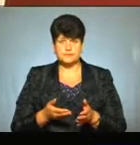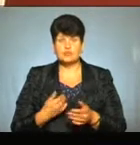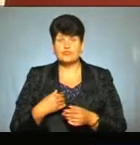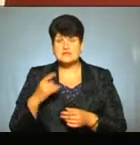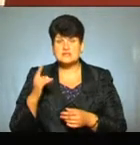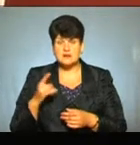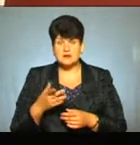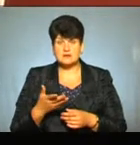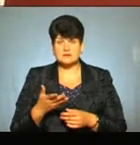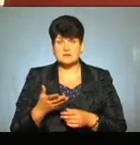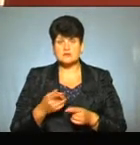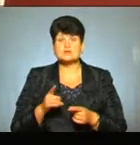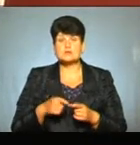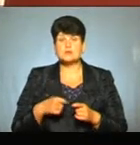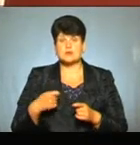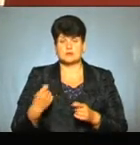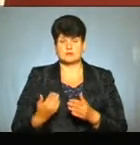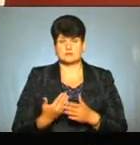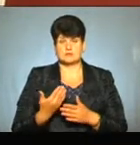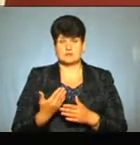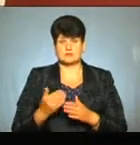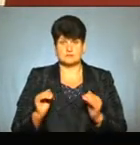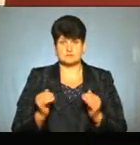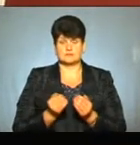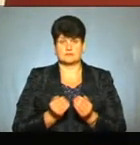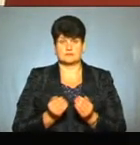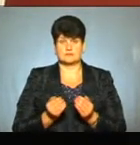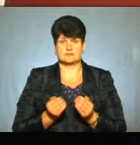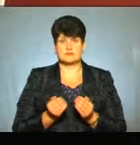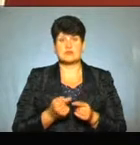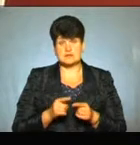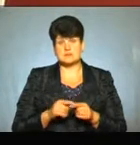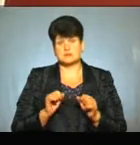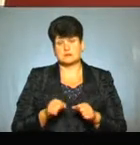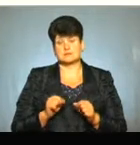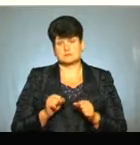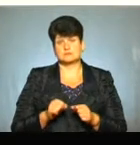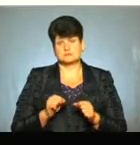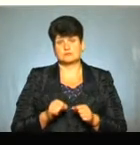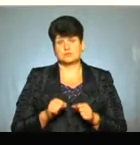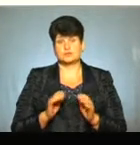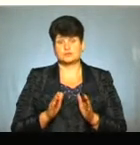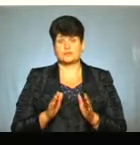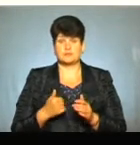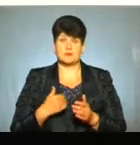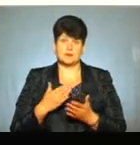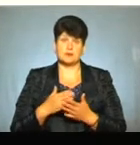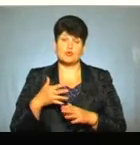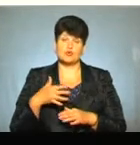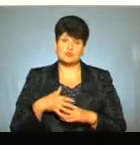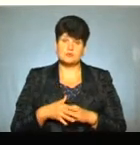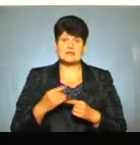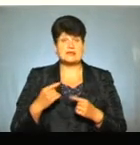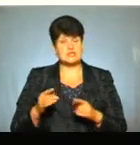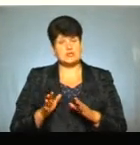Ну, ви знаєте, чи може потягнути це за собою якусь, знову ж таки, оптимізацію? Це можливо. Це можливо, бо ми маємо розуміти